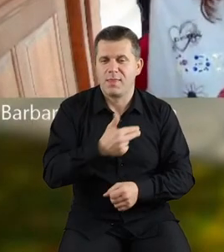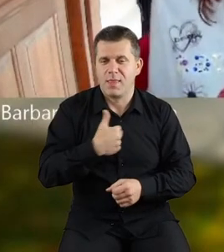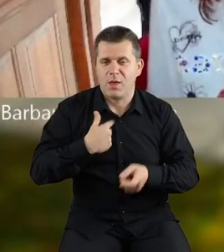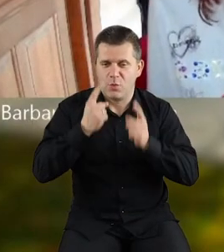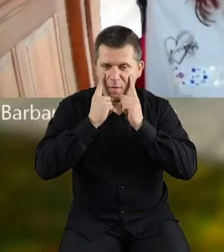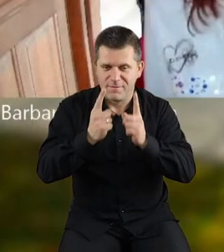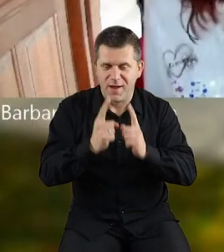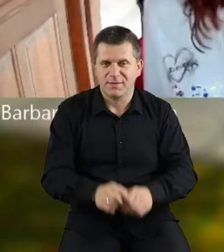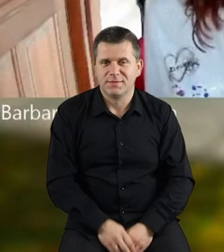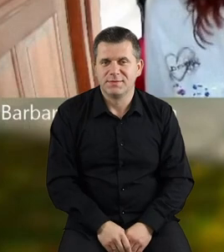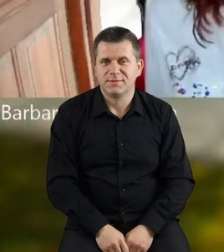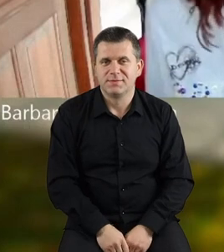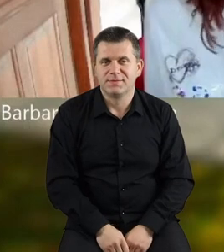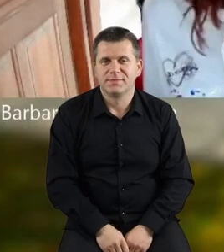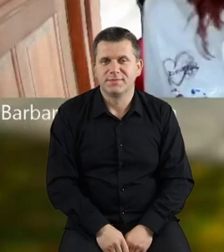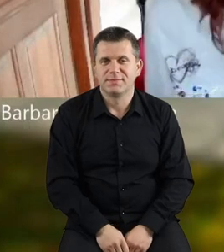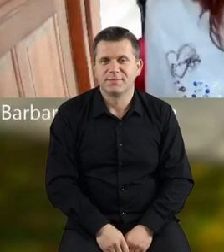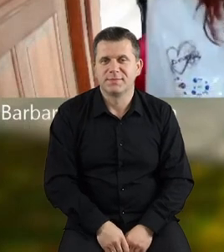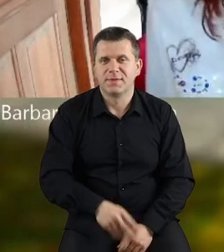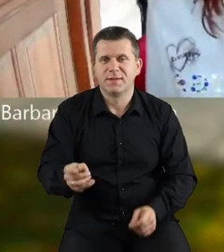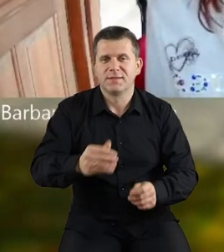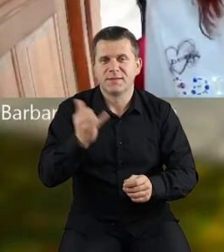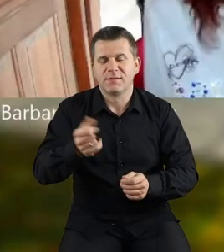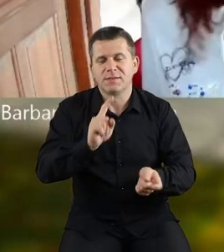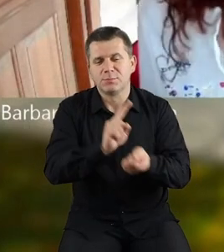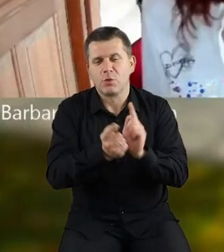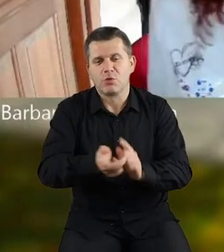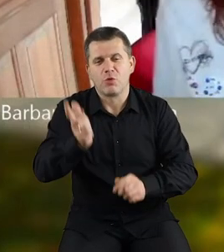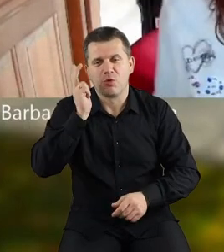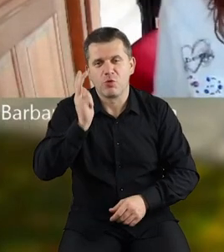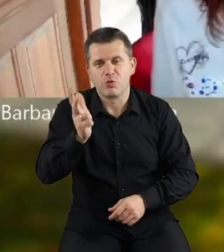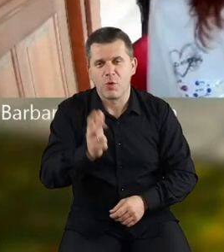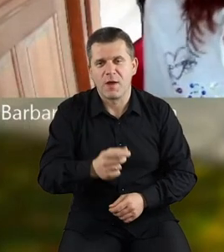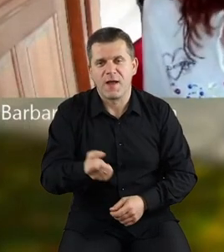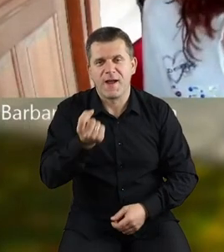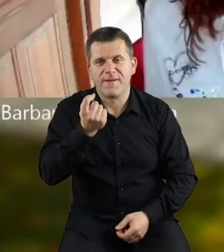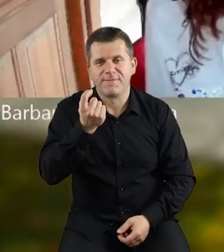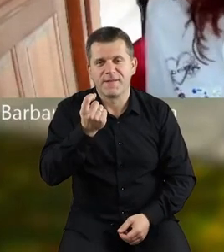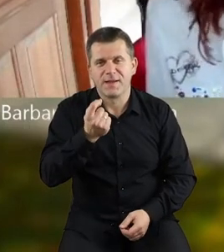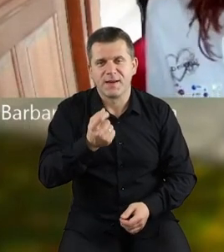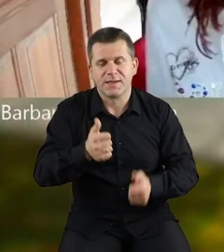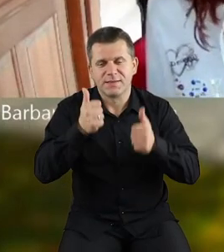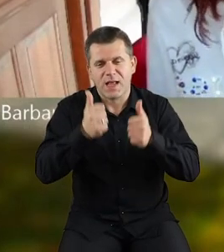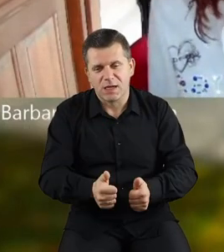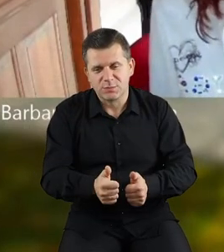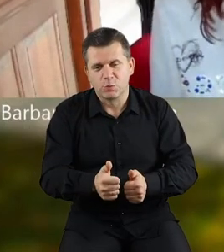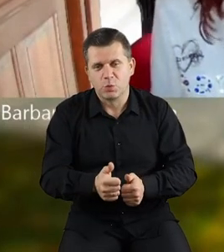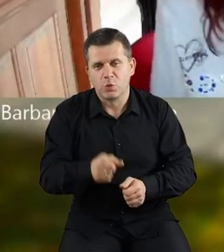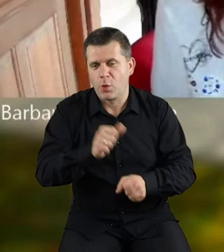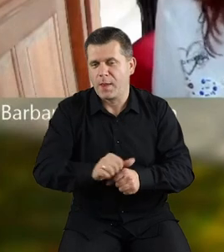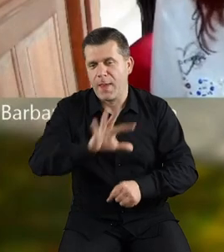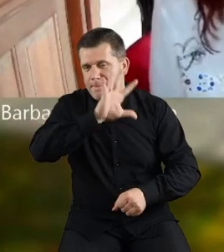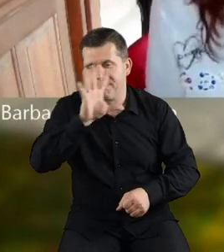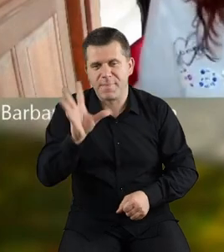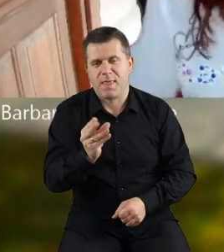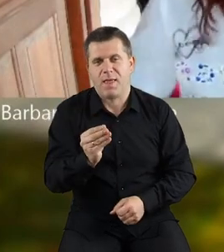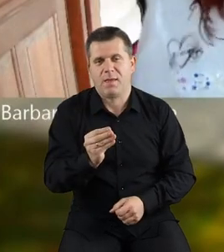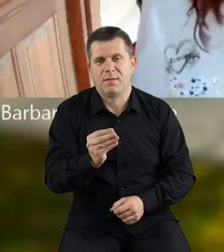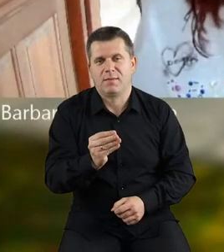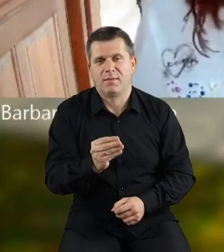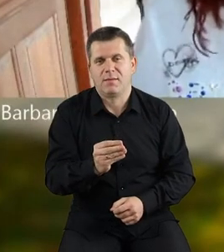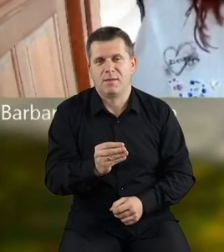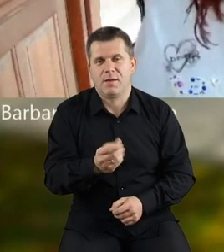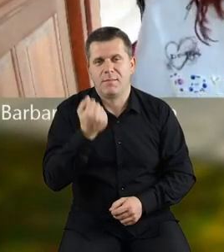jak to jest z naszą uważnością, a jednak zawsze spotkamy kogoś, kto się na chwilę zatrzymuje i to jest